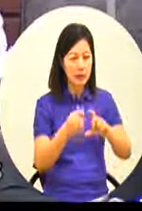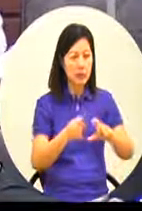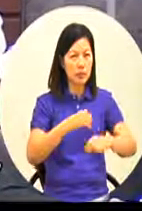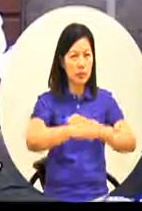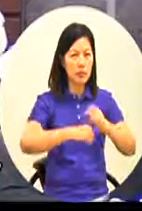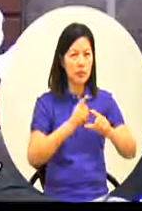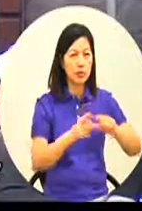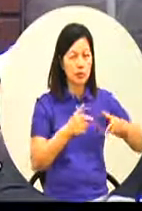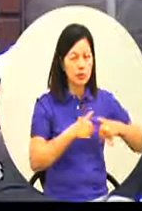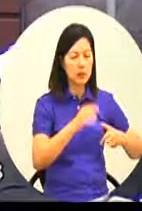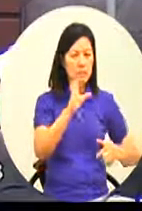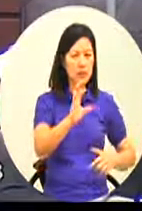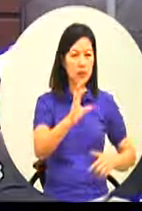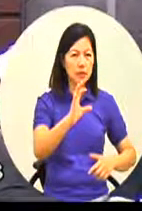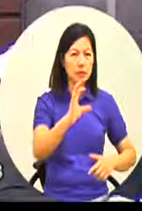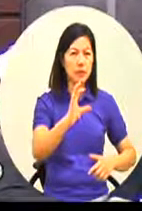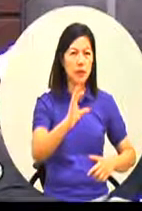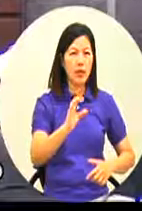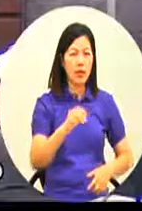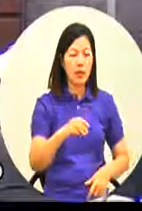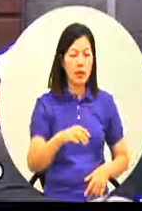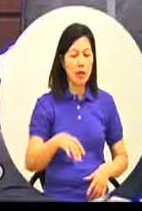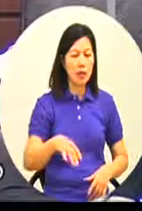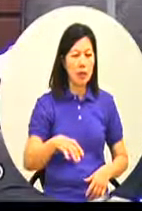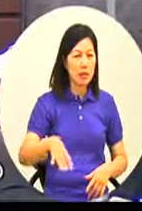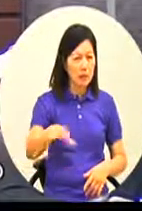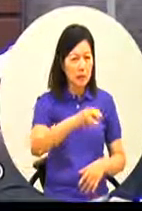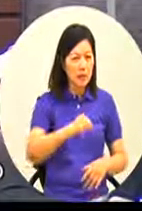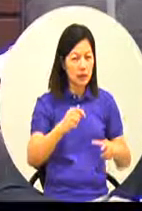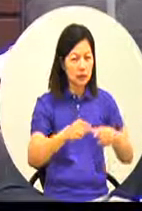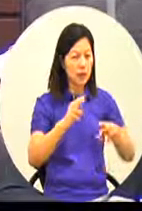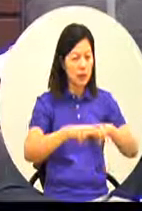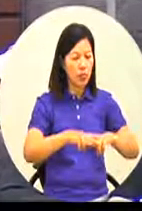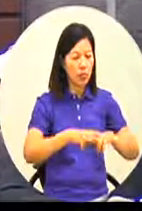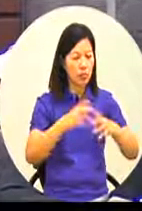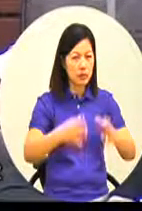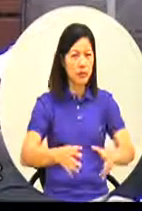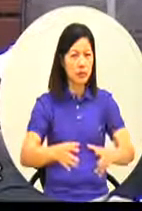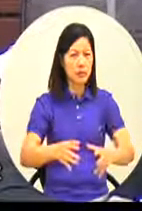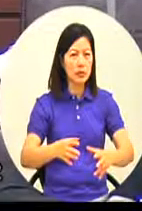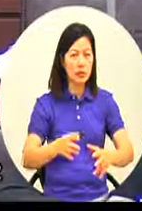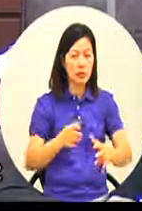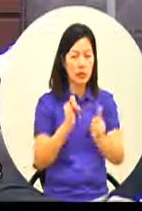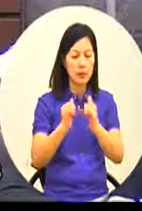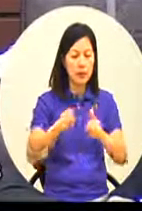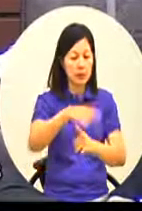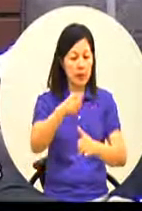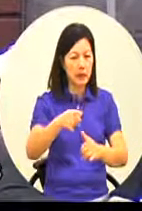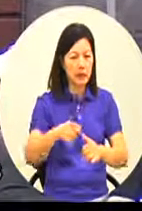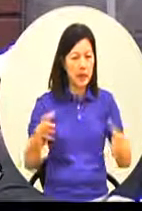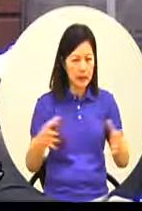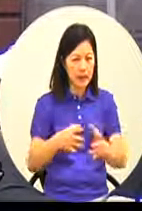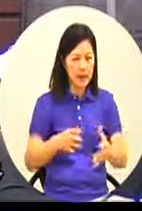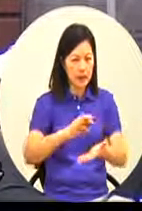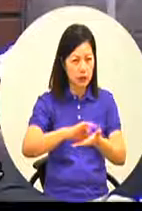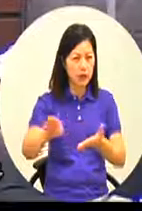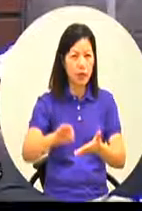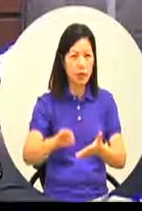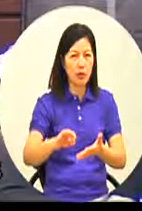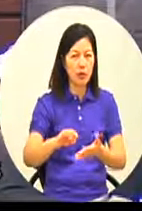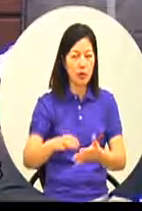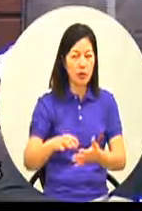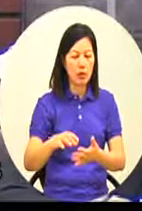心的厕所，整个这个公共设施，当然所有咱个市民朋友共同使用，不是归属任何